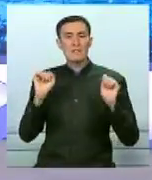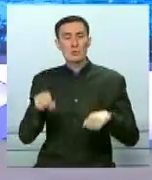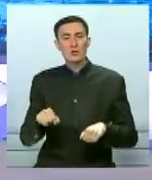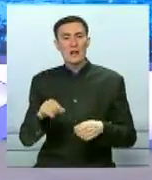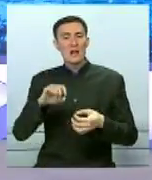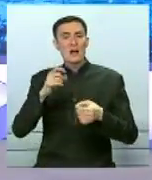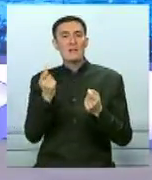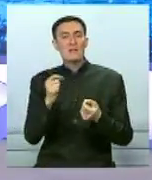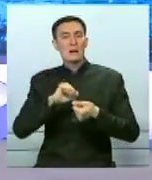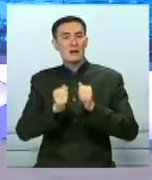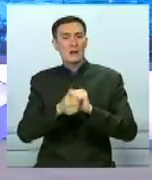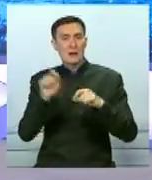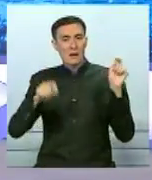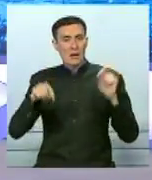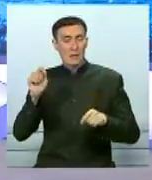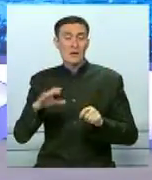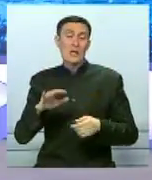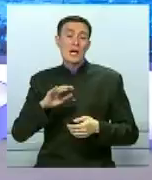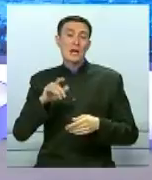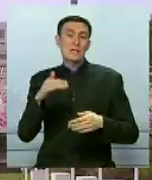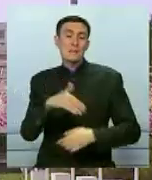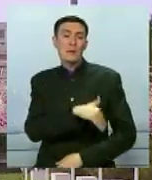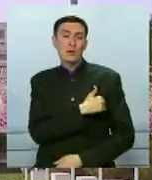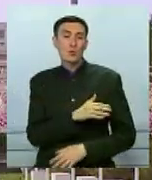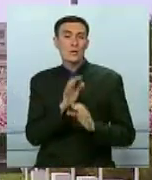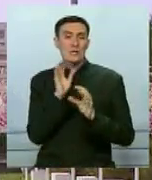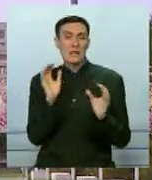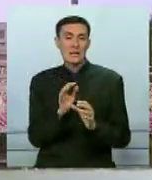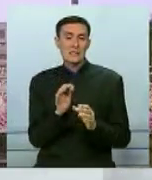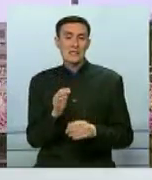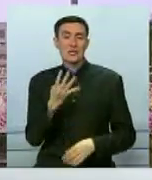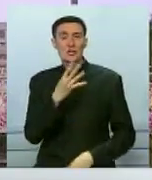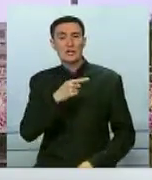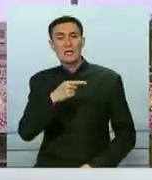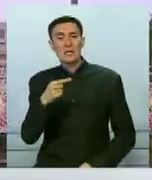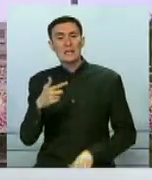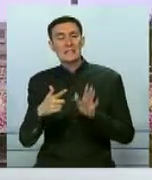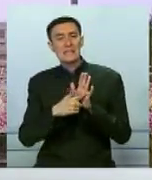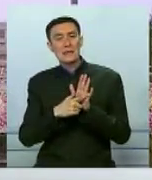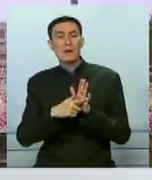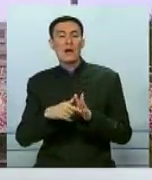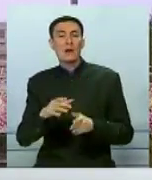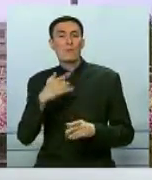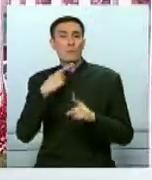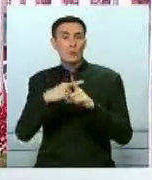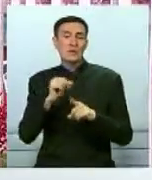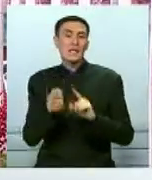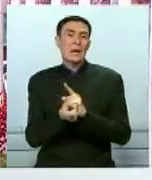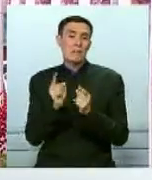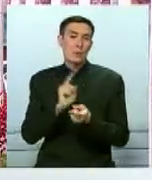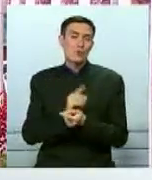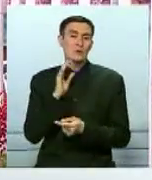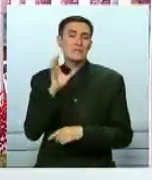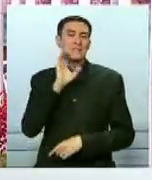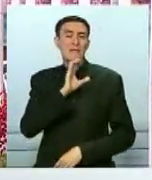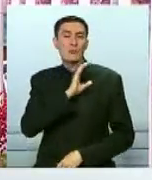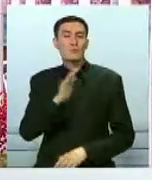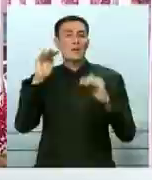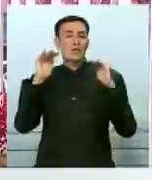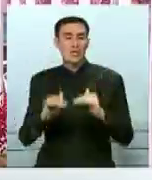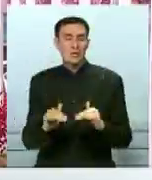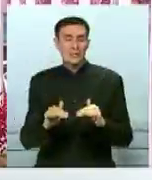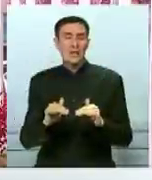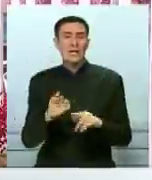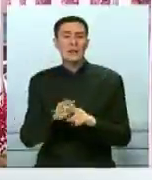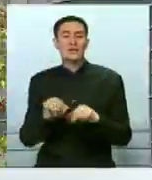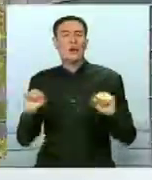град на юге республики температура воздуха сохранится выше нормы на 47 градусов на севере наоборот начнет понижаться причиной тому